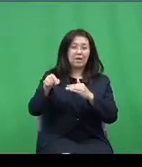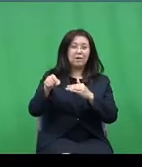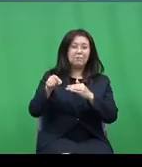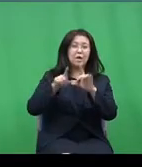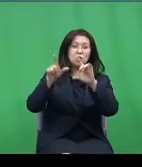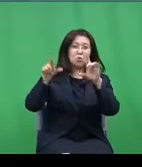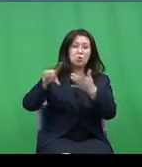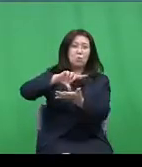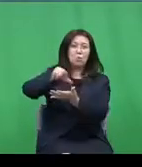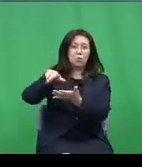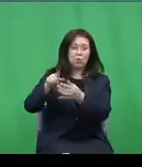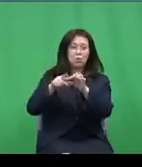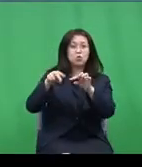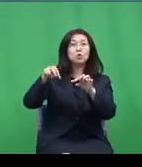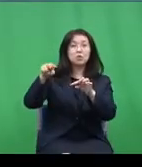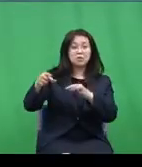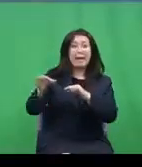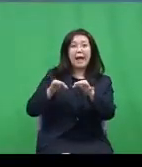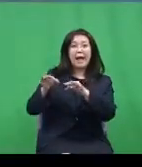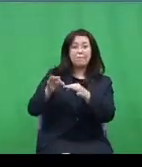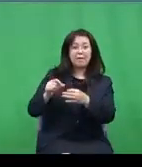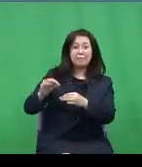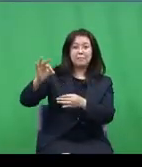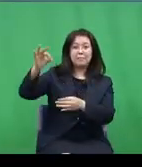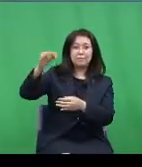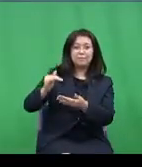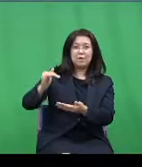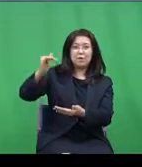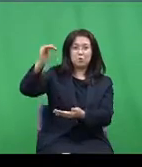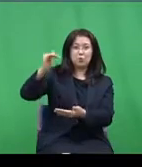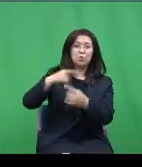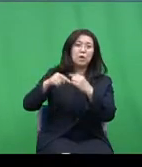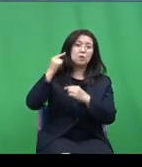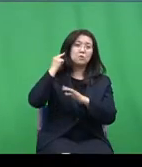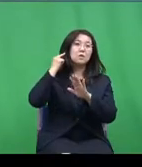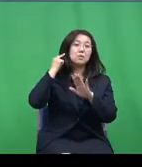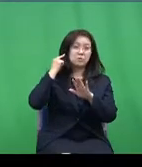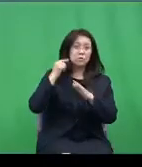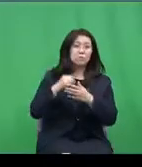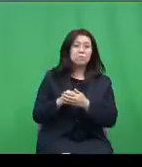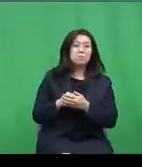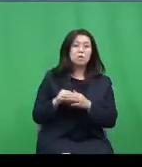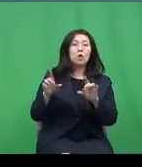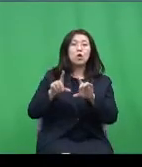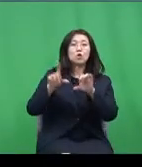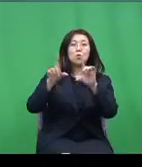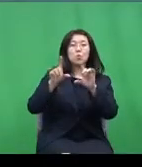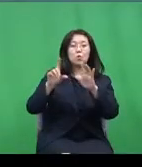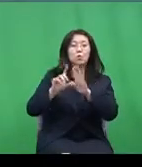なり、販売量が増えていると聞いてますし、それから東京などではです